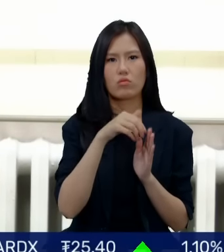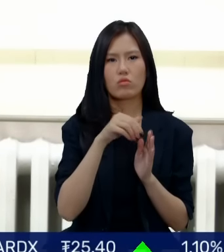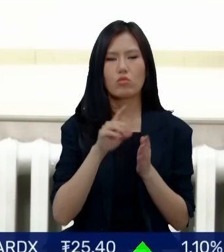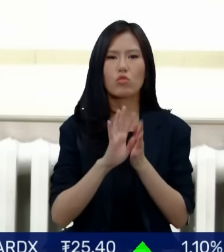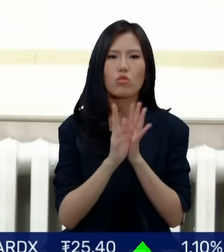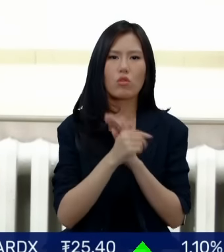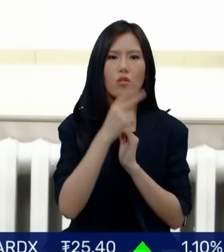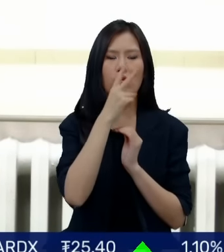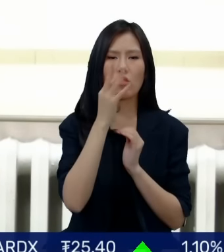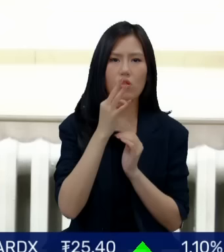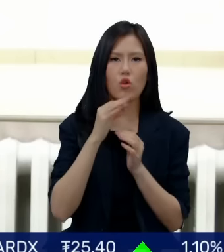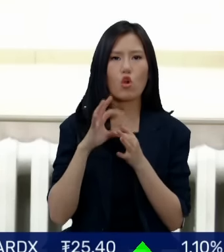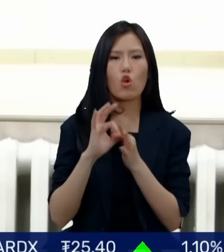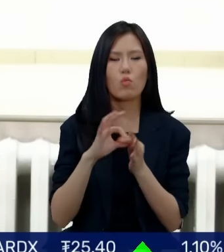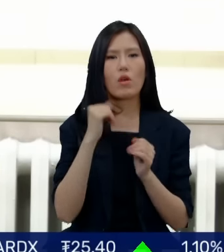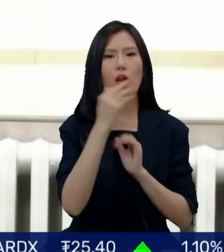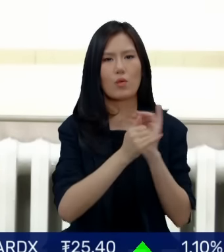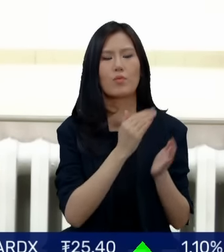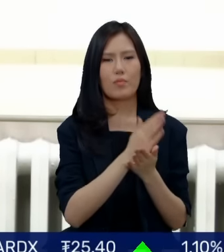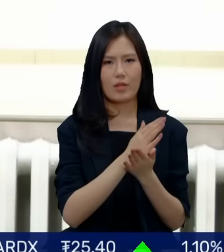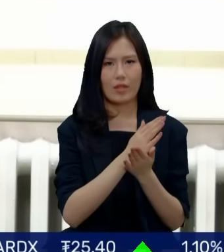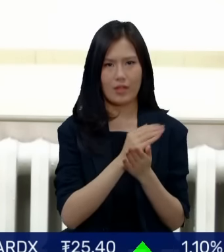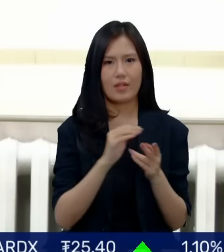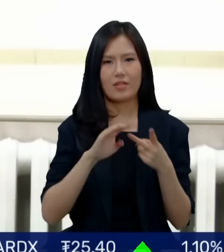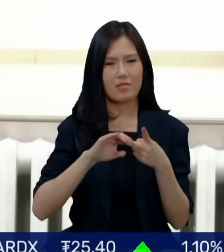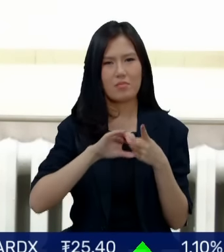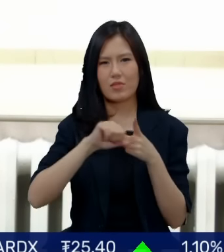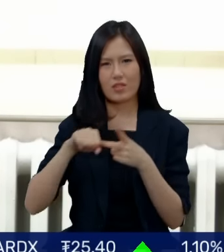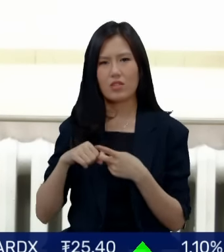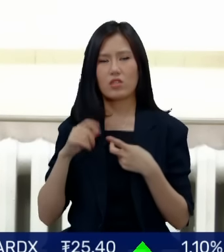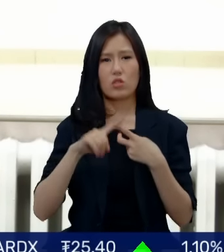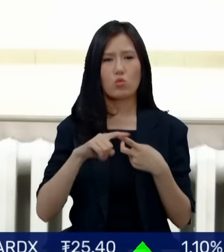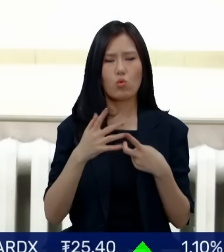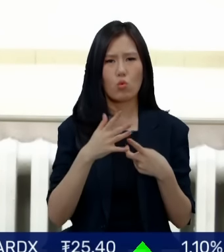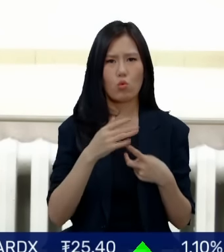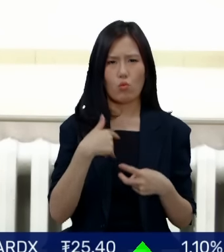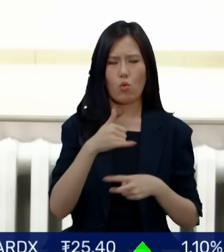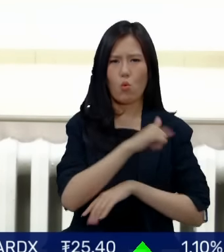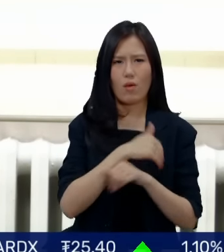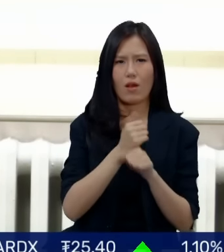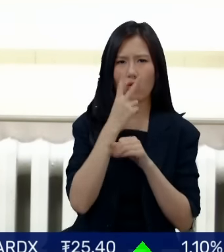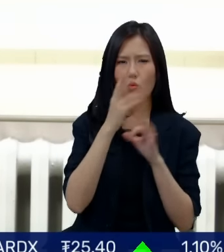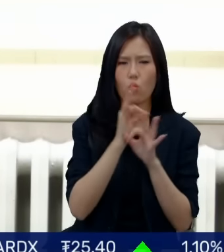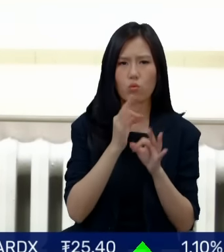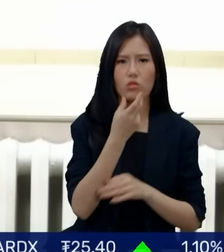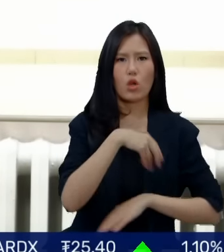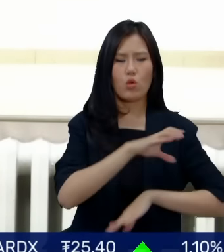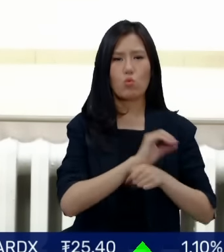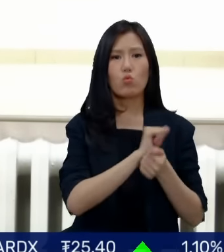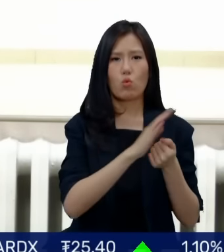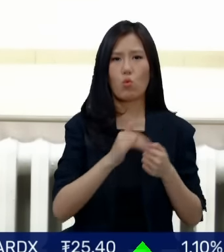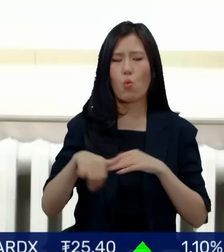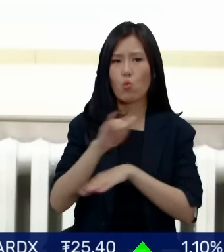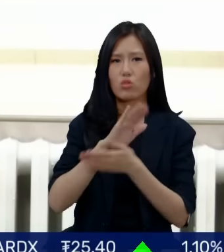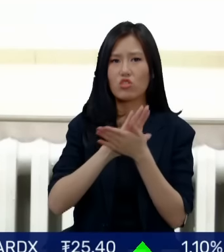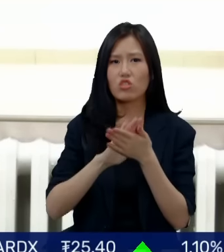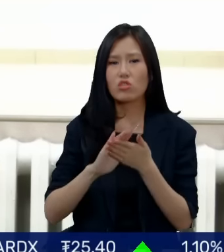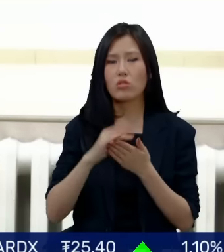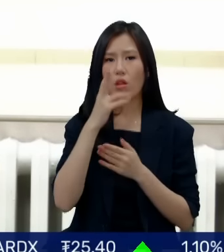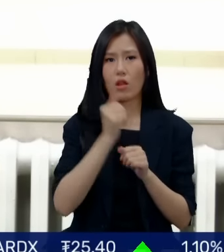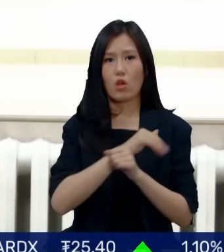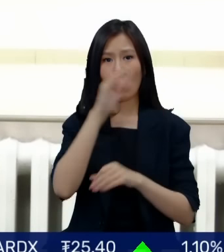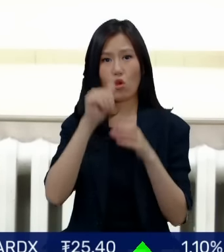идэг. А тэгвэл анх төрийн албанд орохч байгаа төрийн албаны ерөнхий шалгалт өгч байгаа ихтэй зургууд төгсчөөд төрийн албанд ажилт хүсэлтээр ирэгдэд